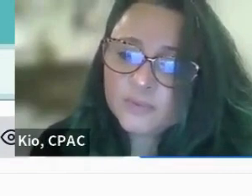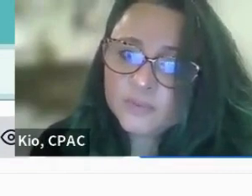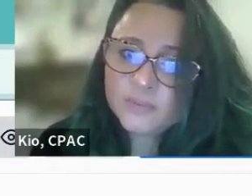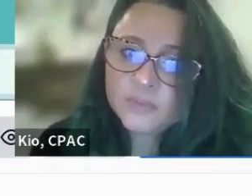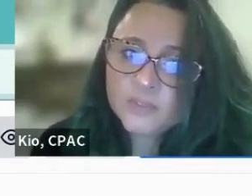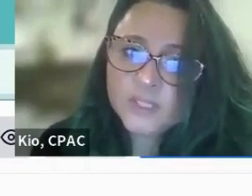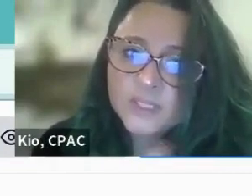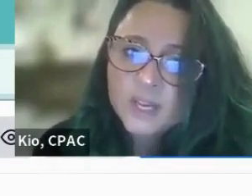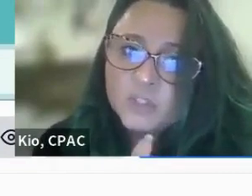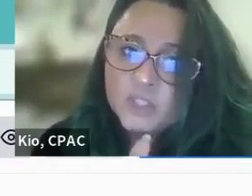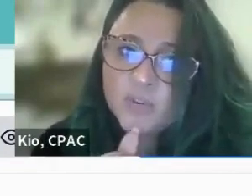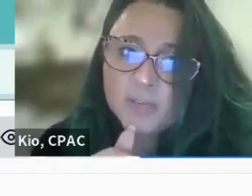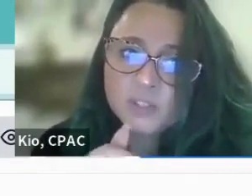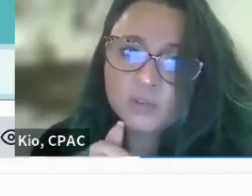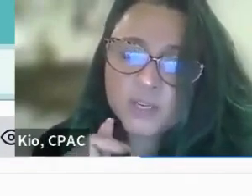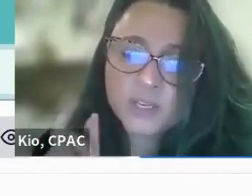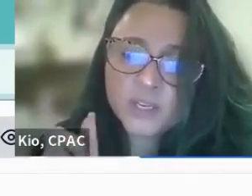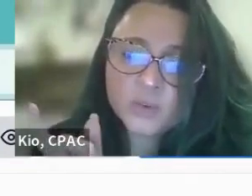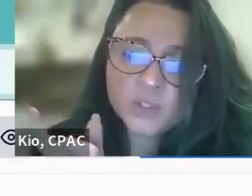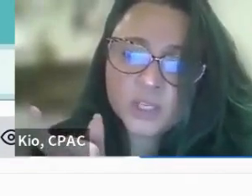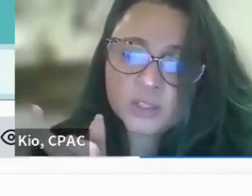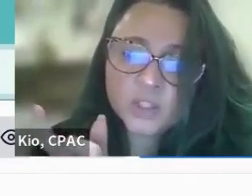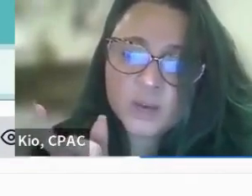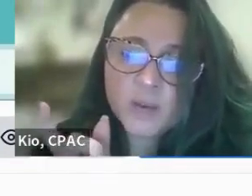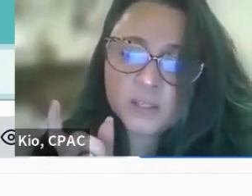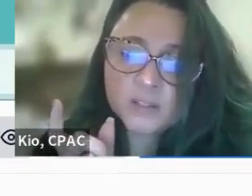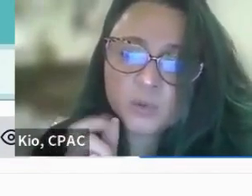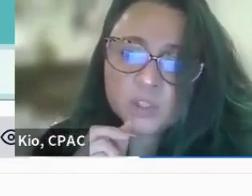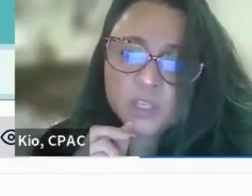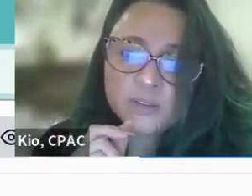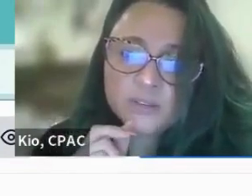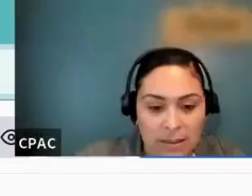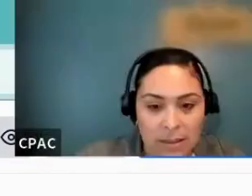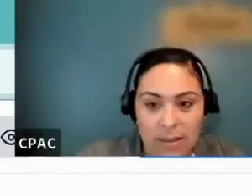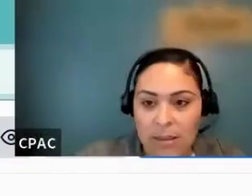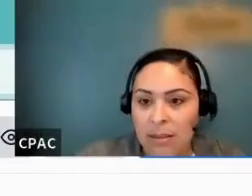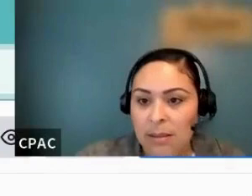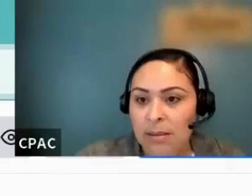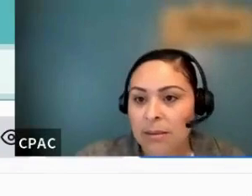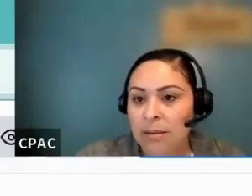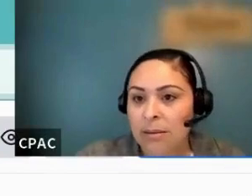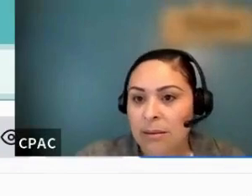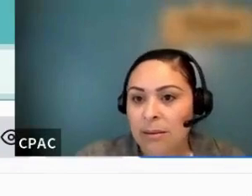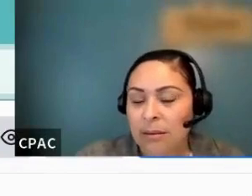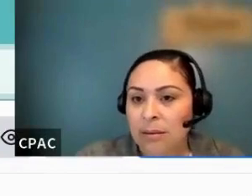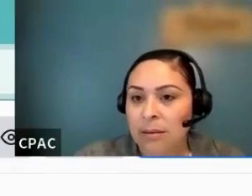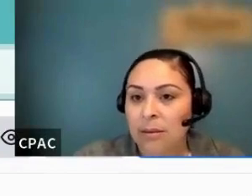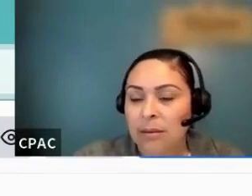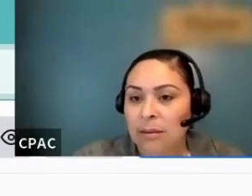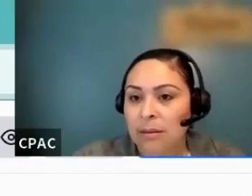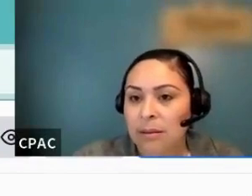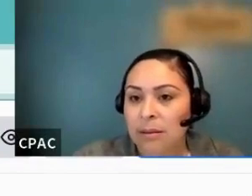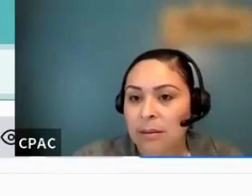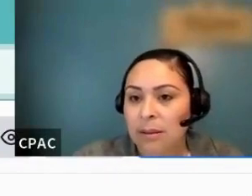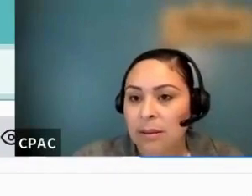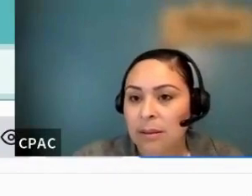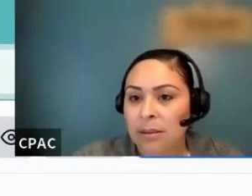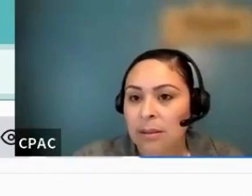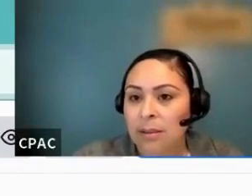是电脑翻译的、机器人翻译的，所以不一定完全准确，只是想让你们知道。